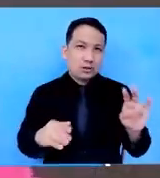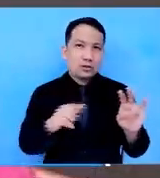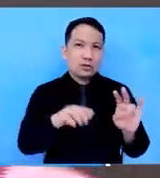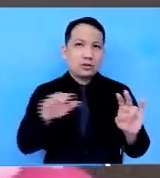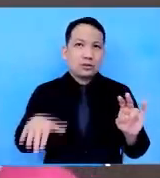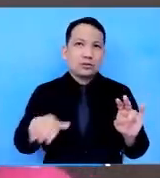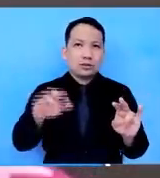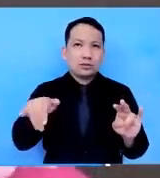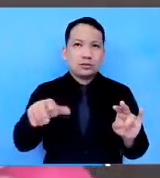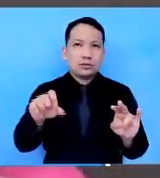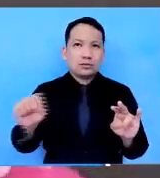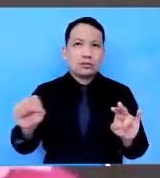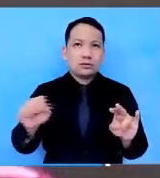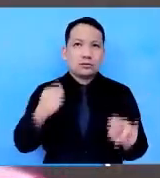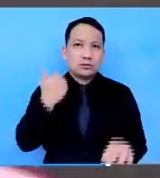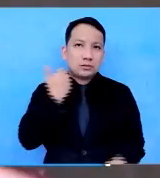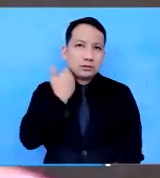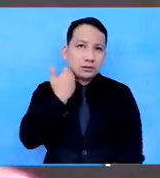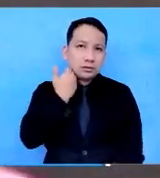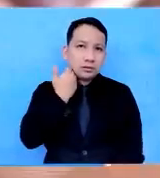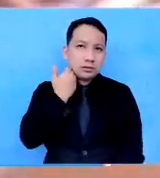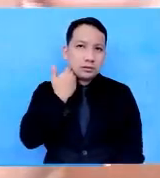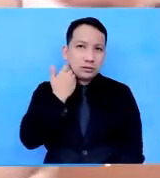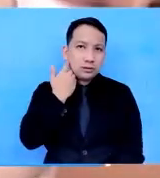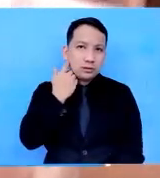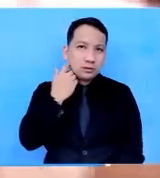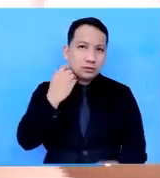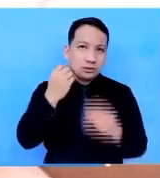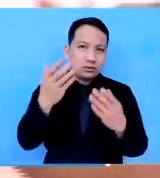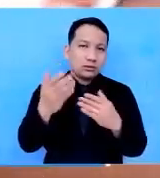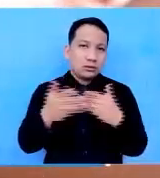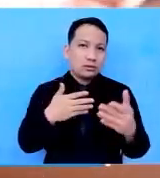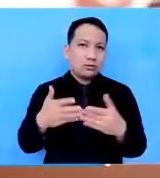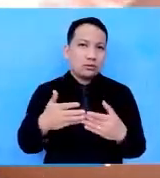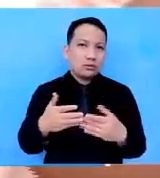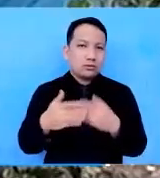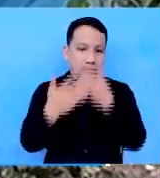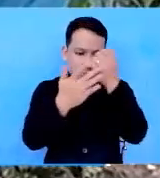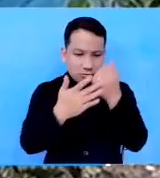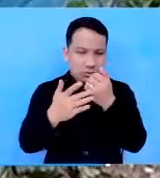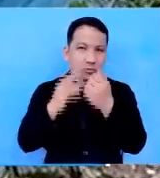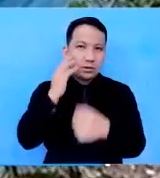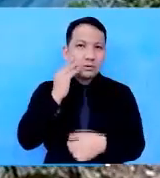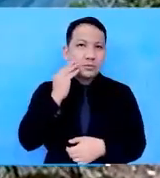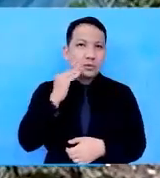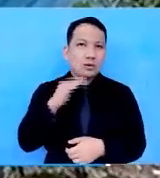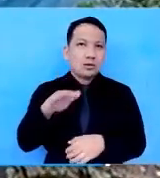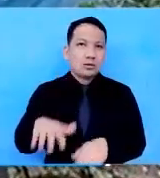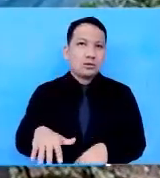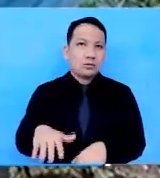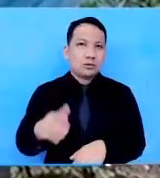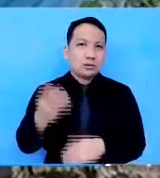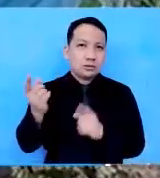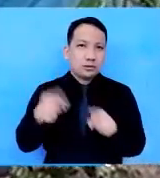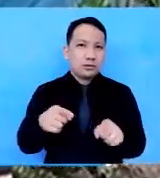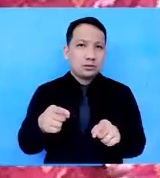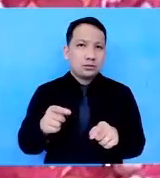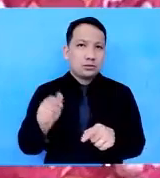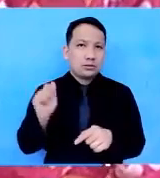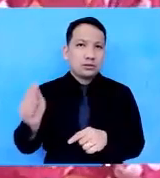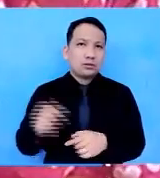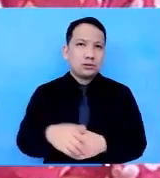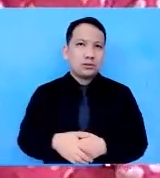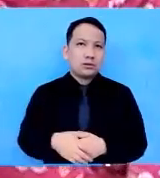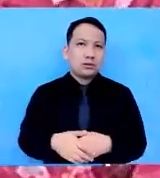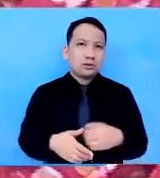Jessa, nilalagnat na raw at madalas natutulala. Labis na trauma raw kasi ang naranasan ng bata dahil sa mga nangyayari roon. Ako